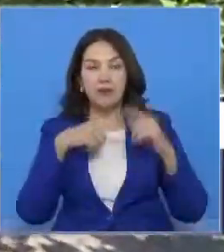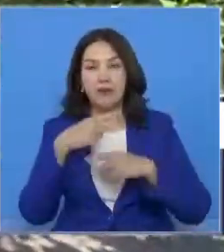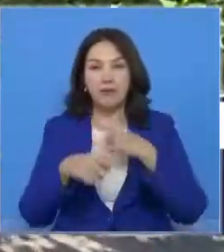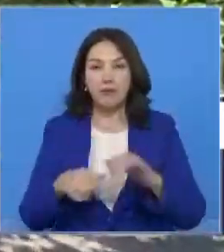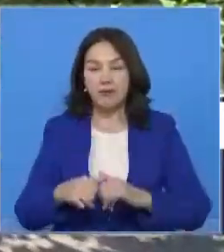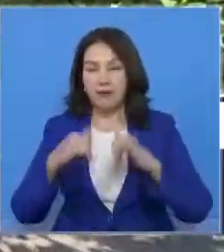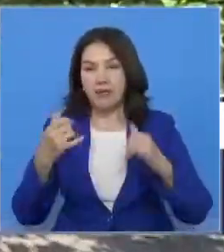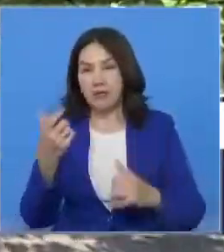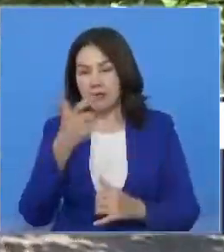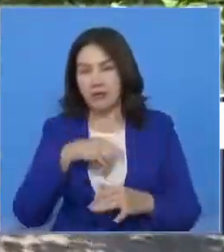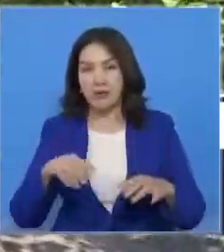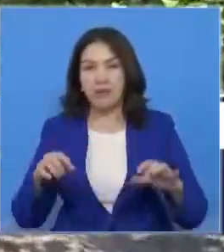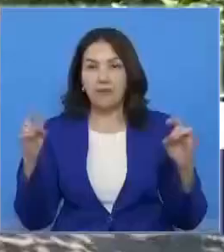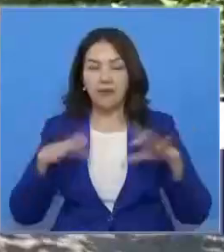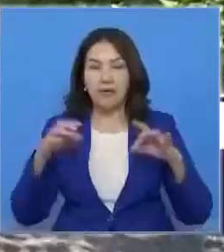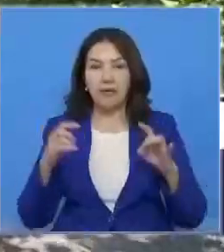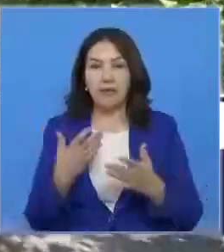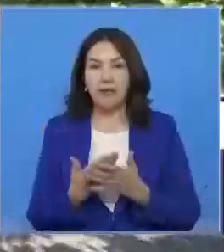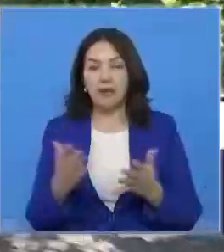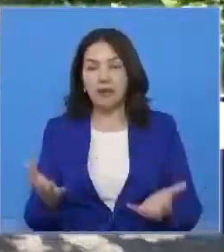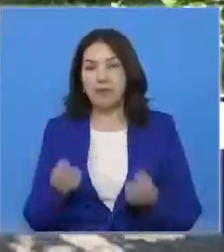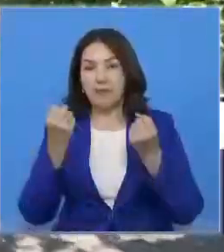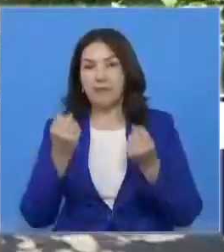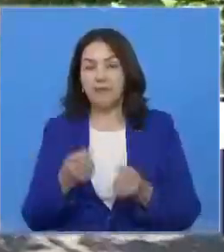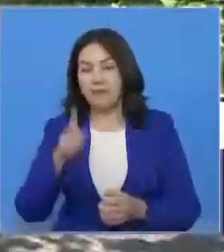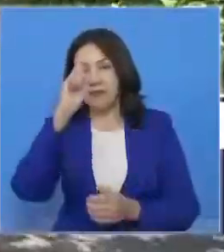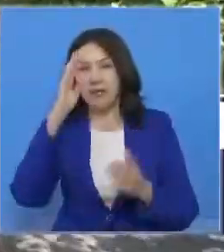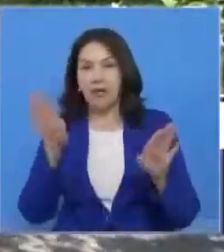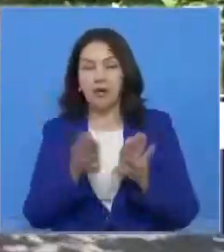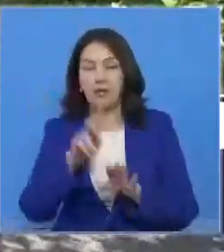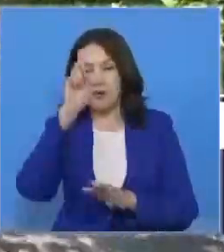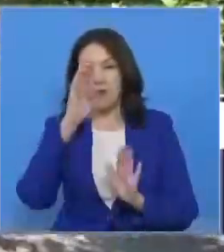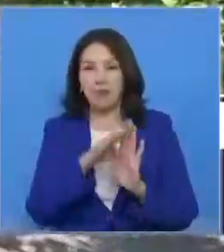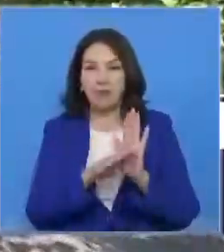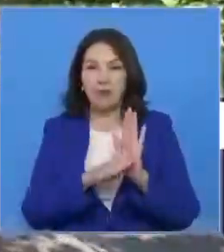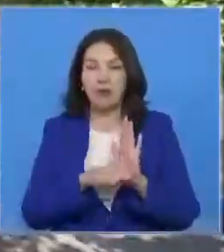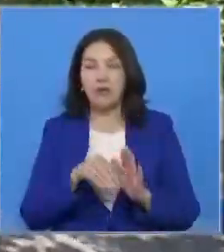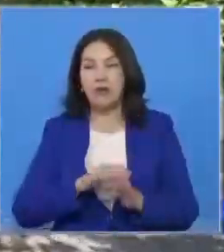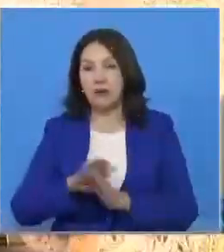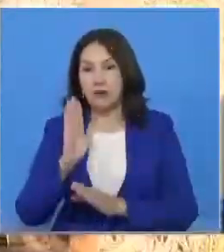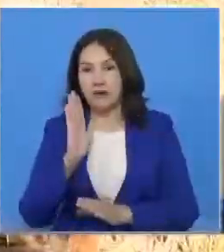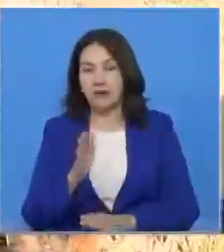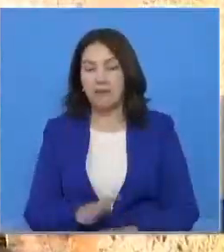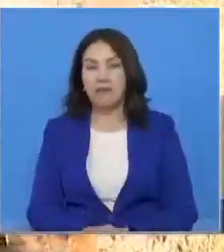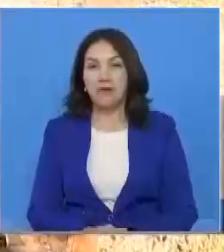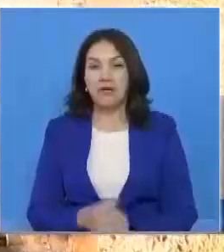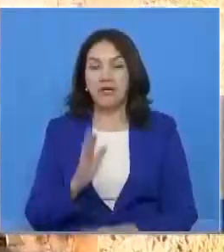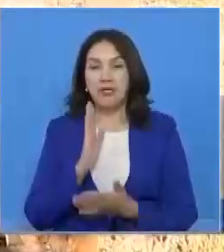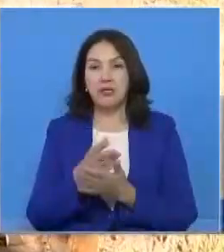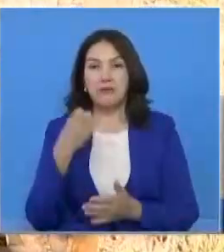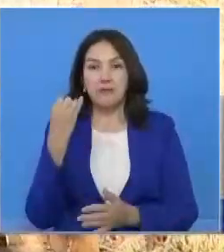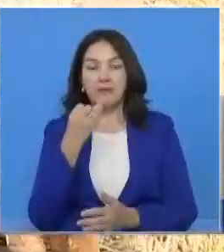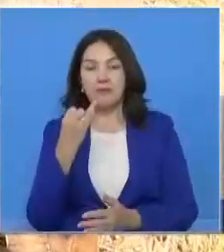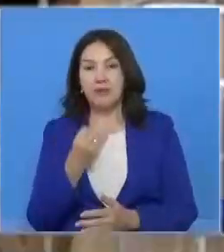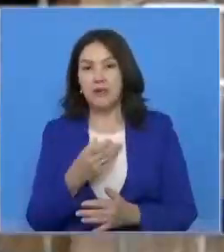открыть свое кафе, стать бизнес-вумен. Думаю, с поддержкой Всевышнего и таких госпрограмм все обязательно исполнится. Есть интерес к птицеводству и в